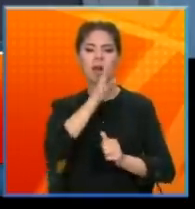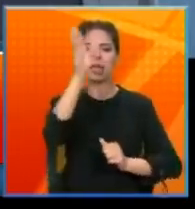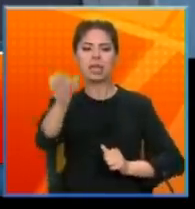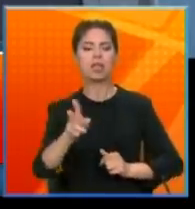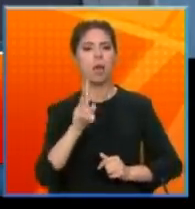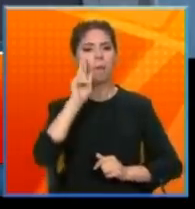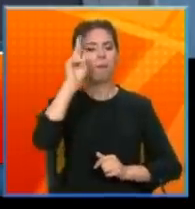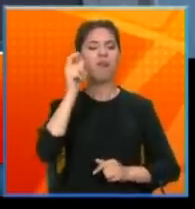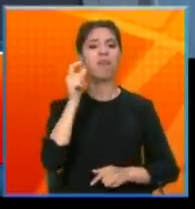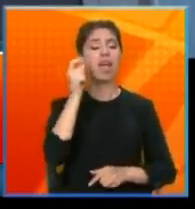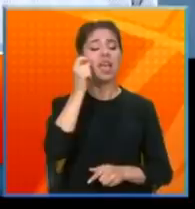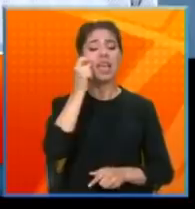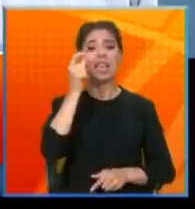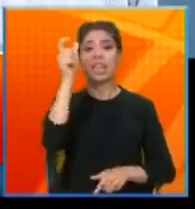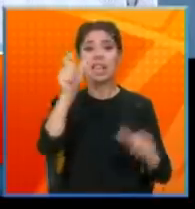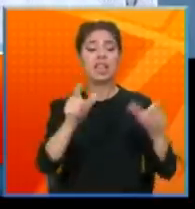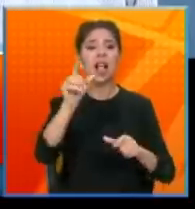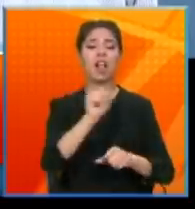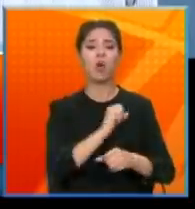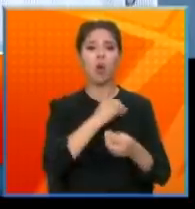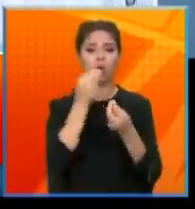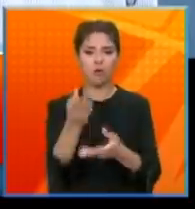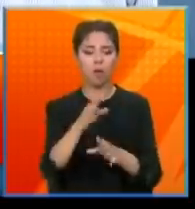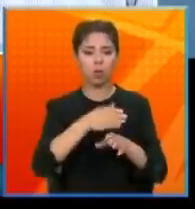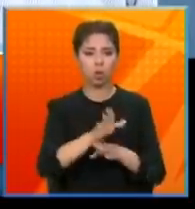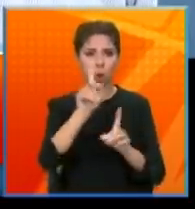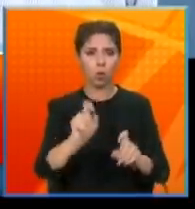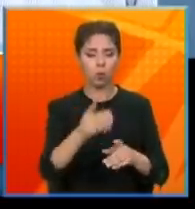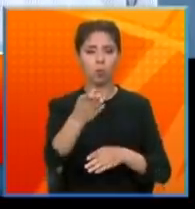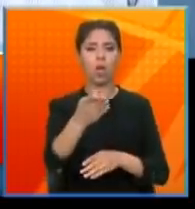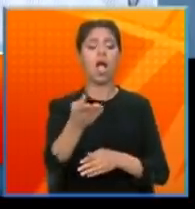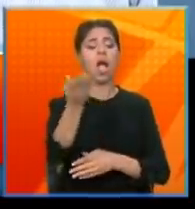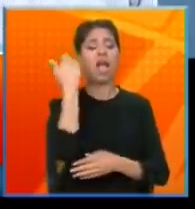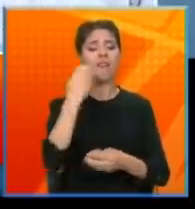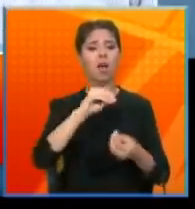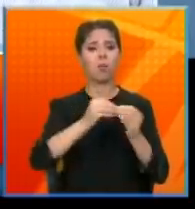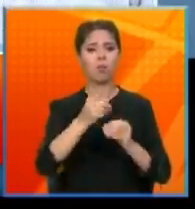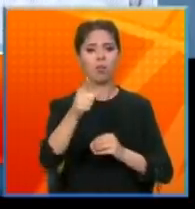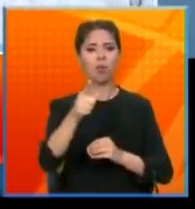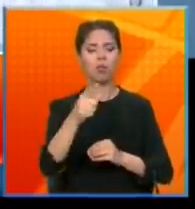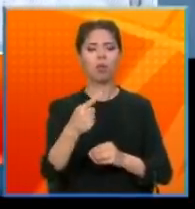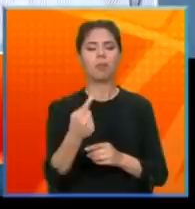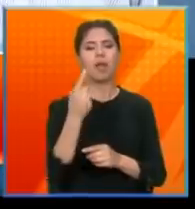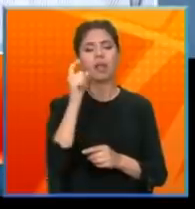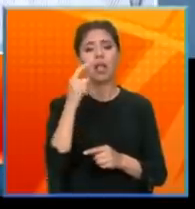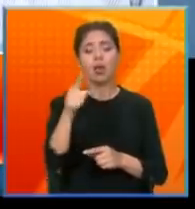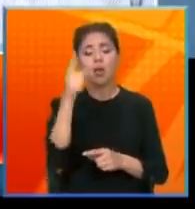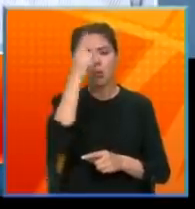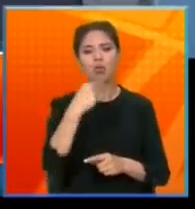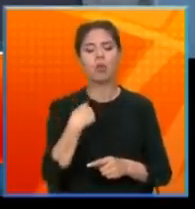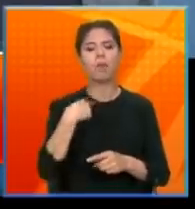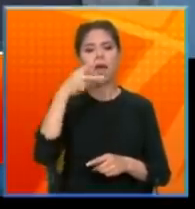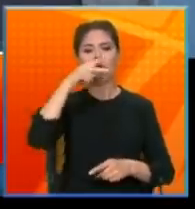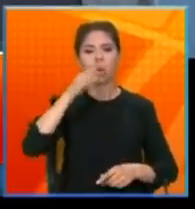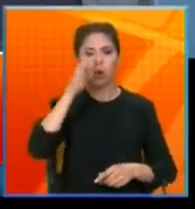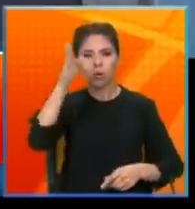tavırla insanların gözünü korkutmuşsunuz. Daha önceki problemlerinden dolayı arada bir husumet çıkacağını sezerek köyüme